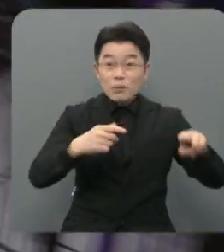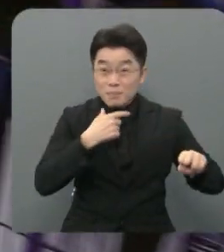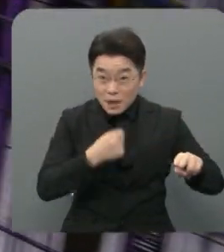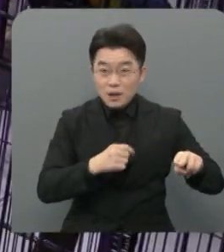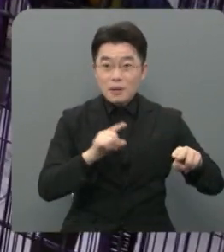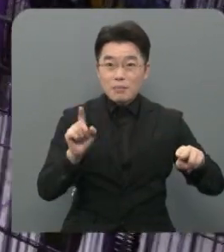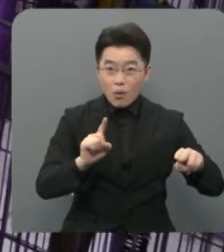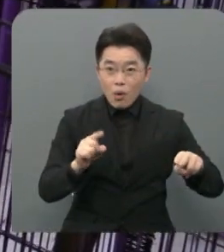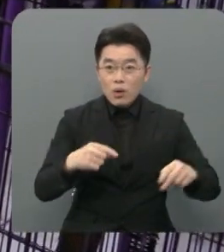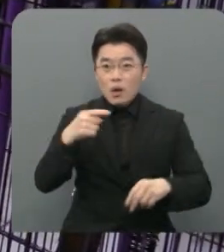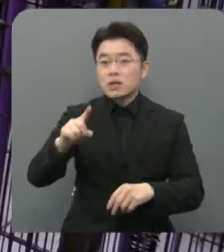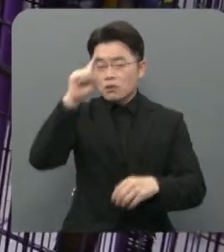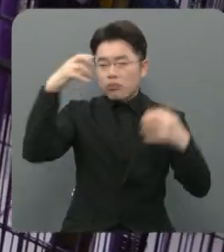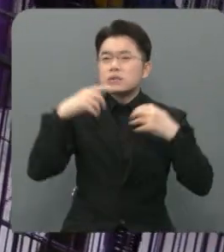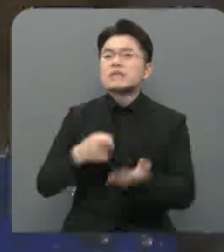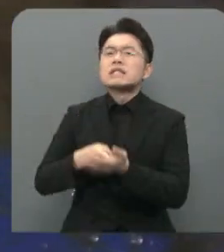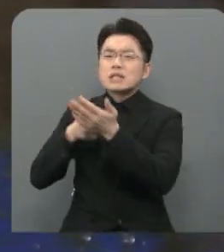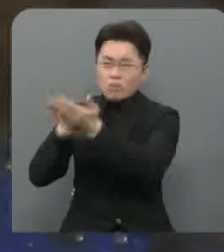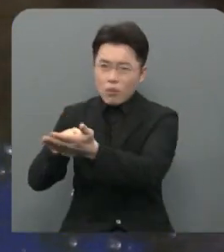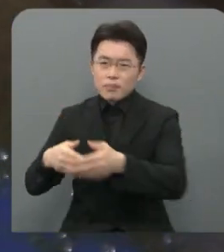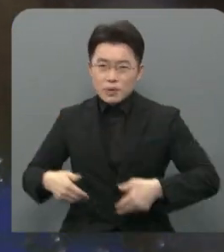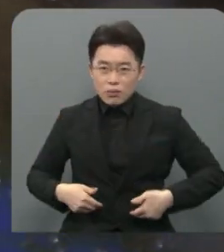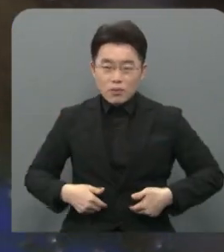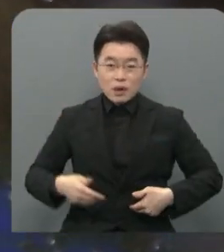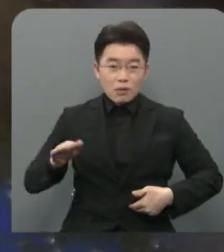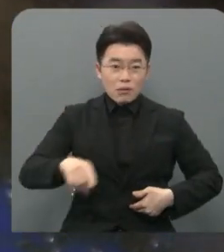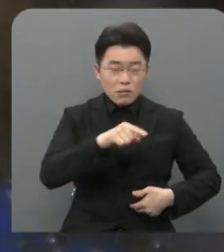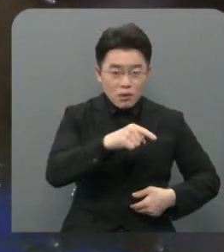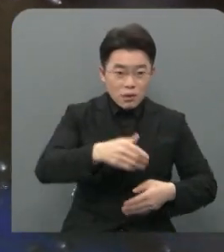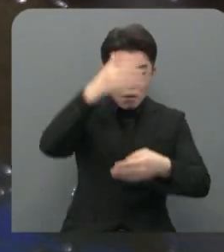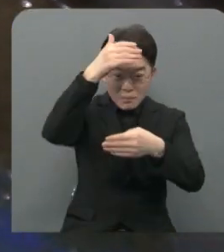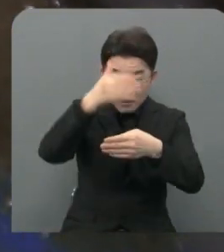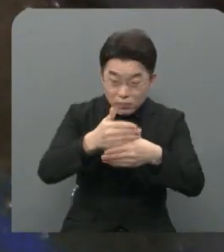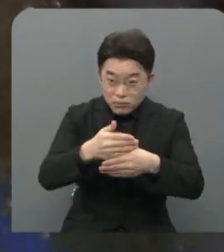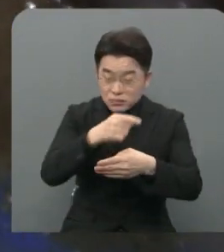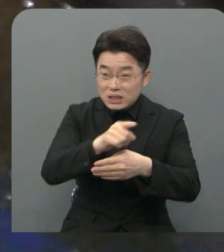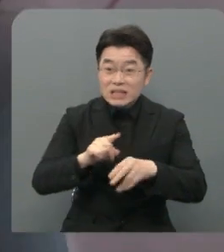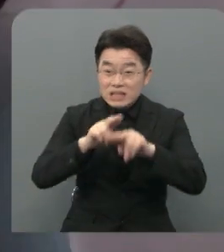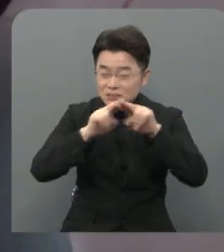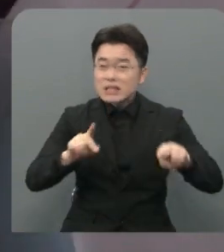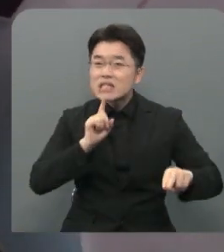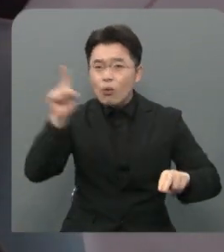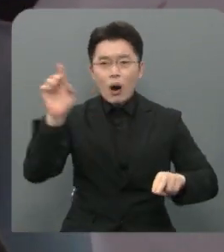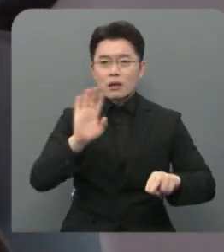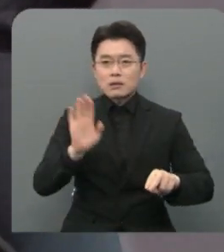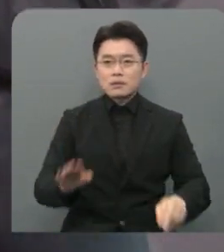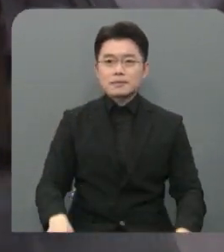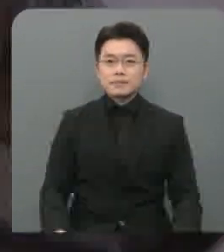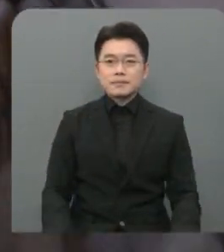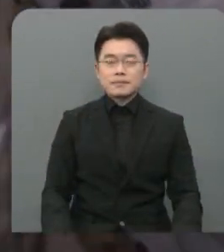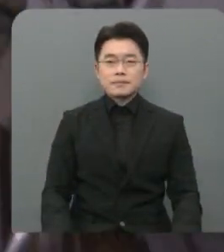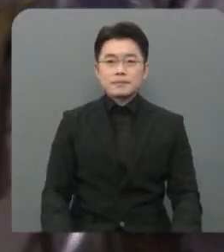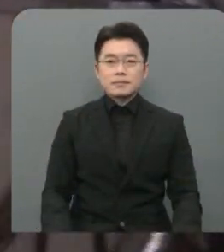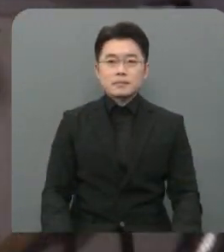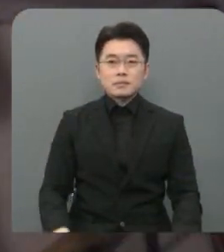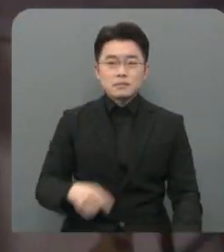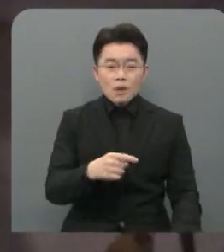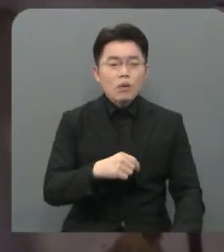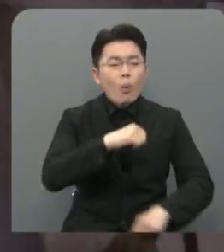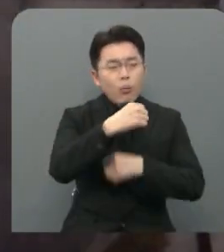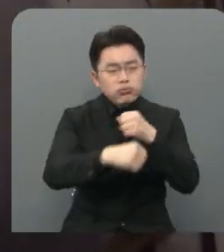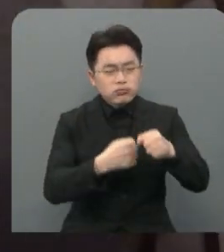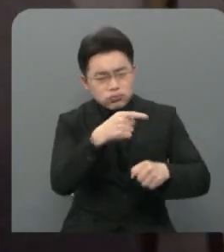보유 생물 관리 계획도 제출해야 하지만 이곳은 폐원 신고 자체를 하지 않았습니다. 이처럼 소홀한 동물